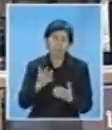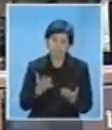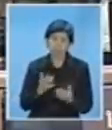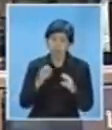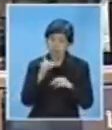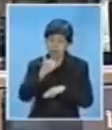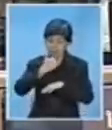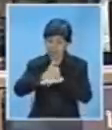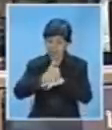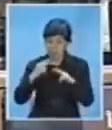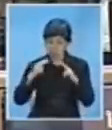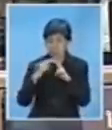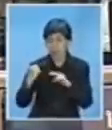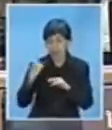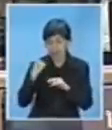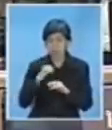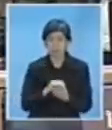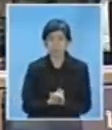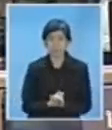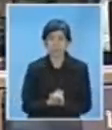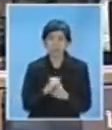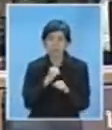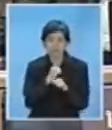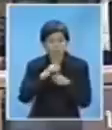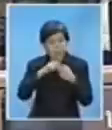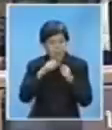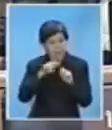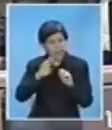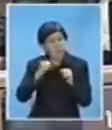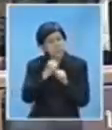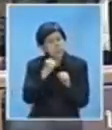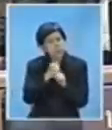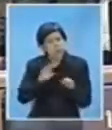านรัฐมนตรีพลังงานบอกว่าการพื้นที่ซับซ้อนนี้